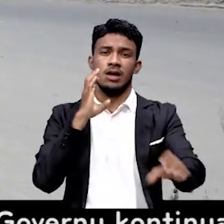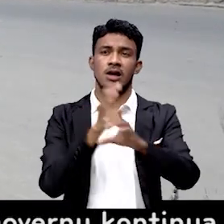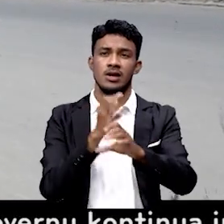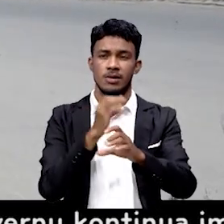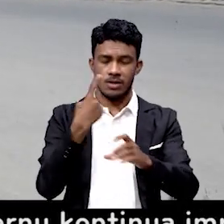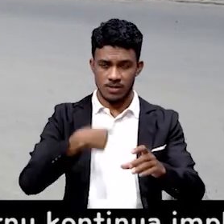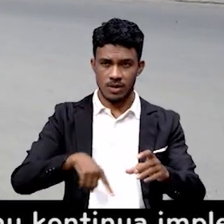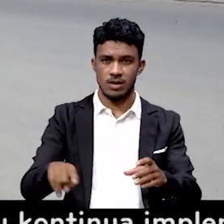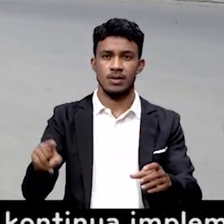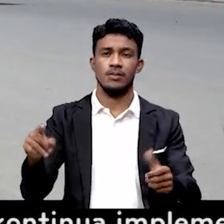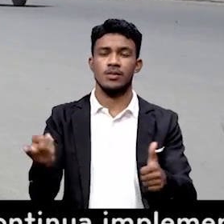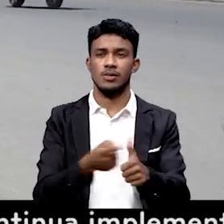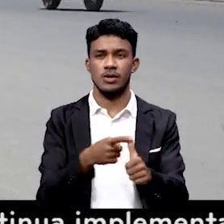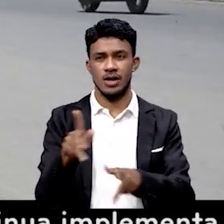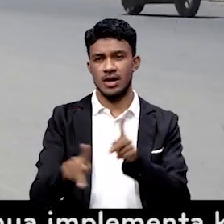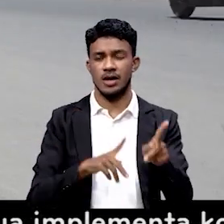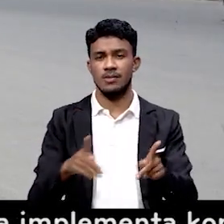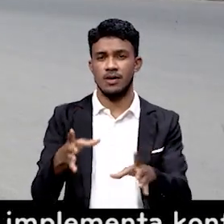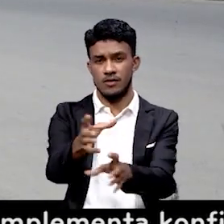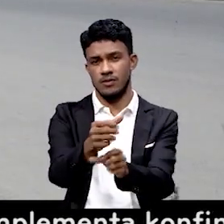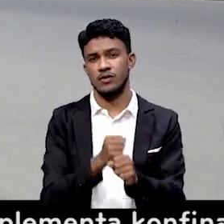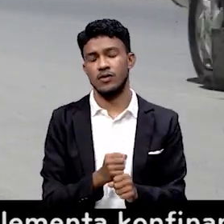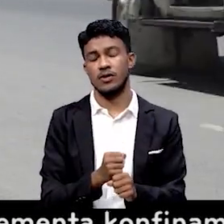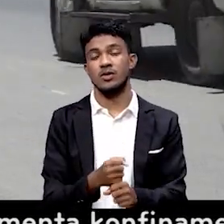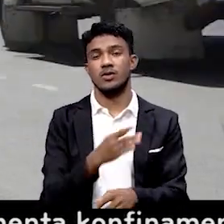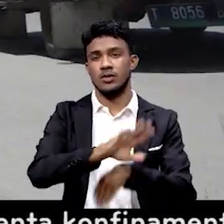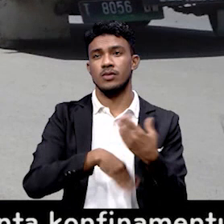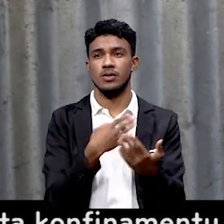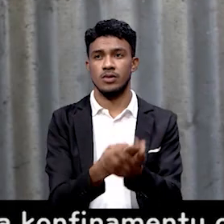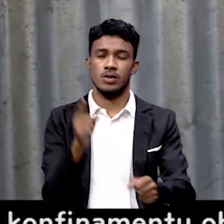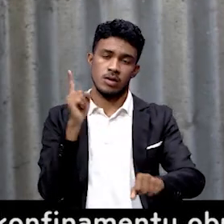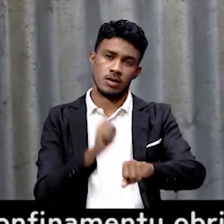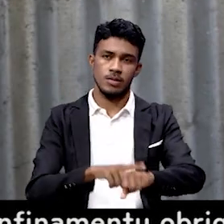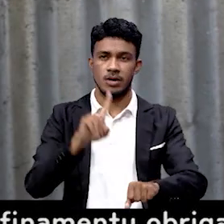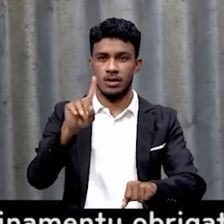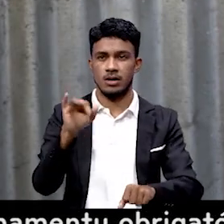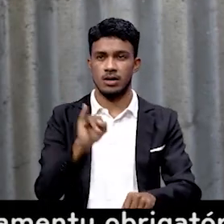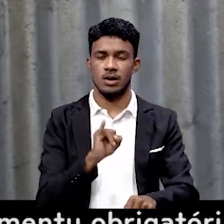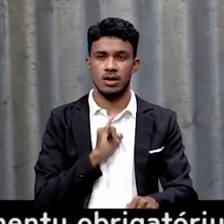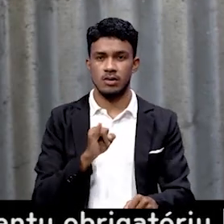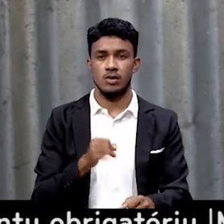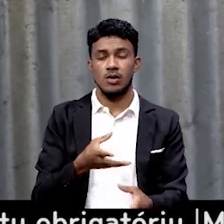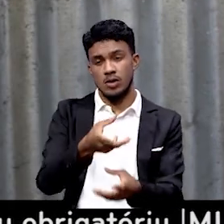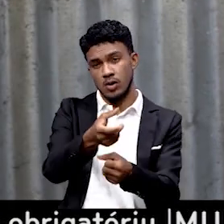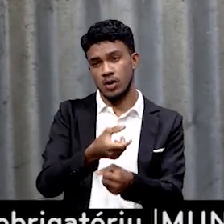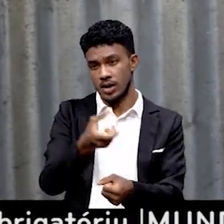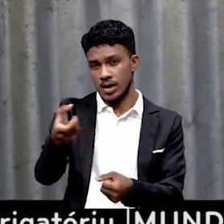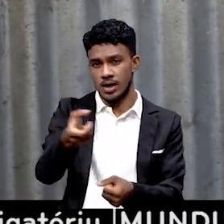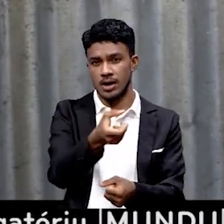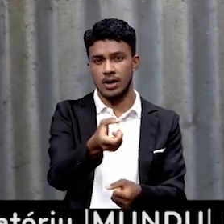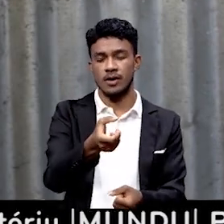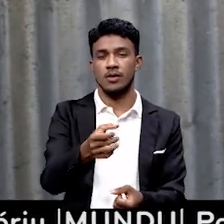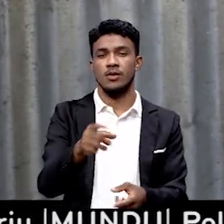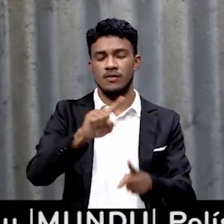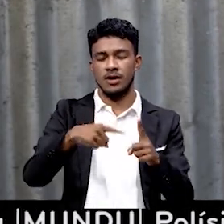luk te ane mara to na ha utu kuida ha sayu ba lor lampar bai hir e ma palung